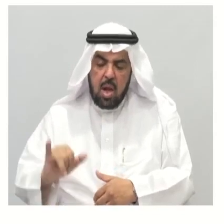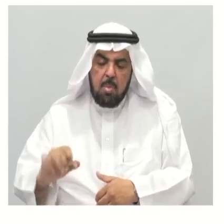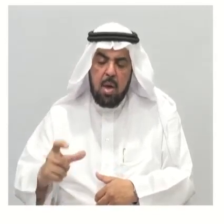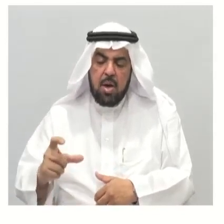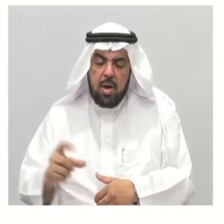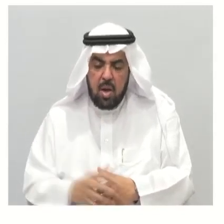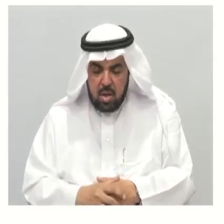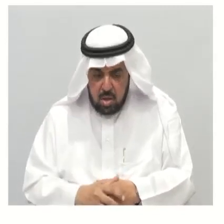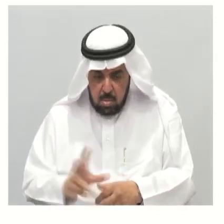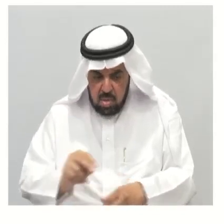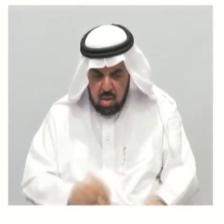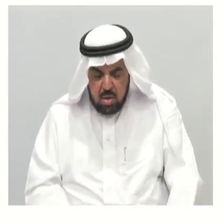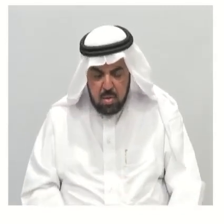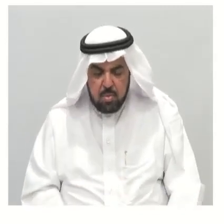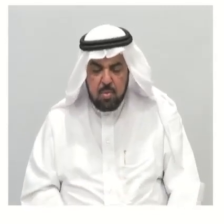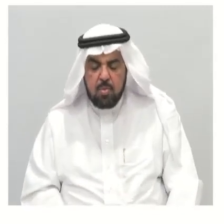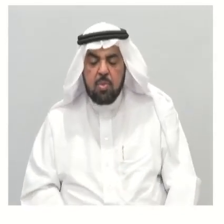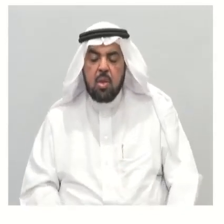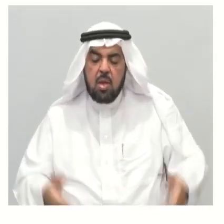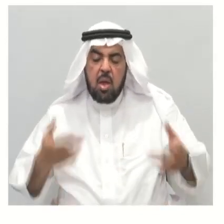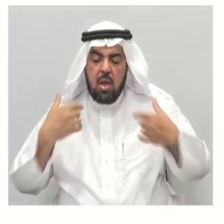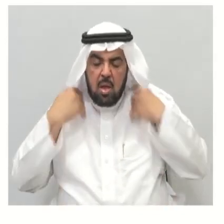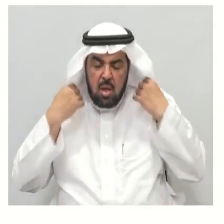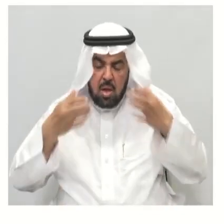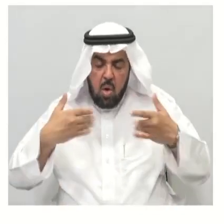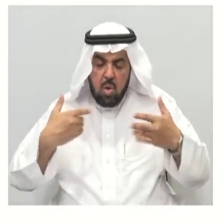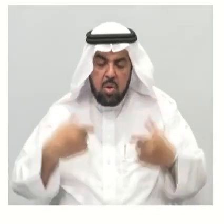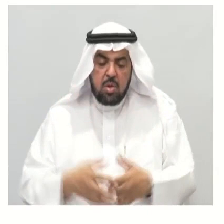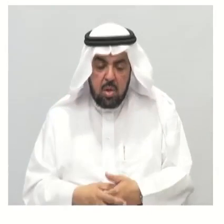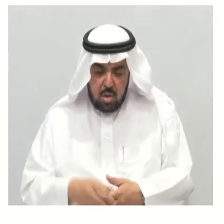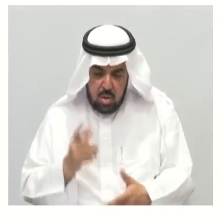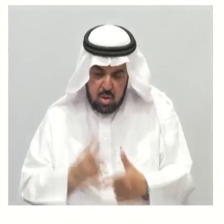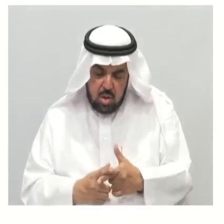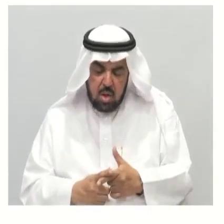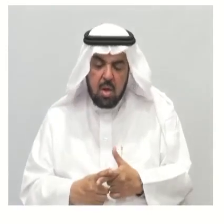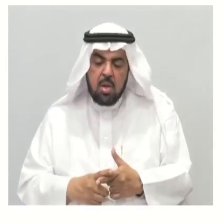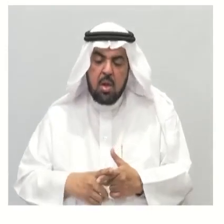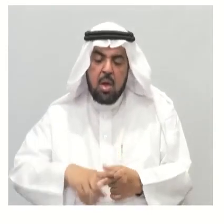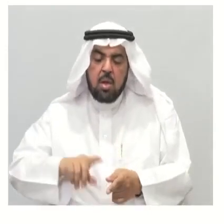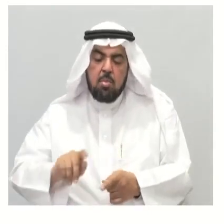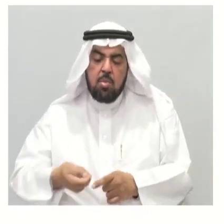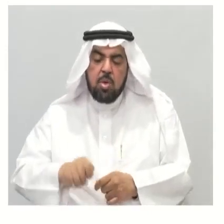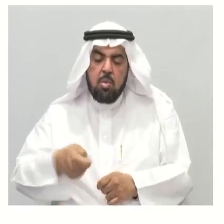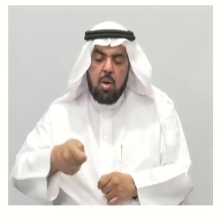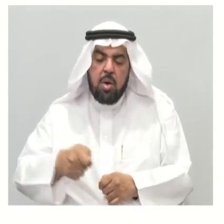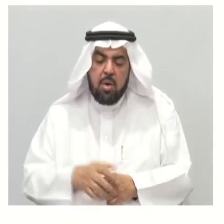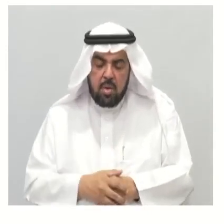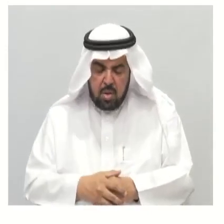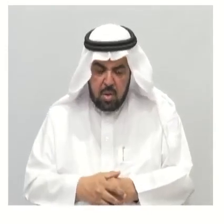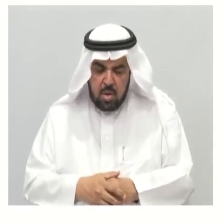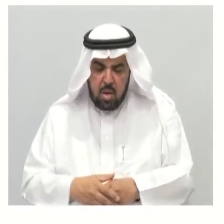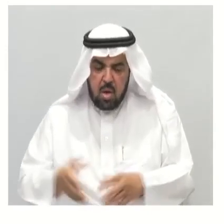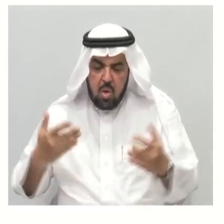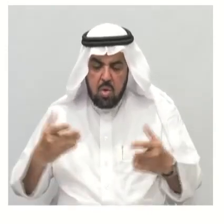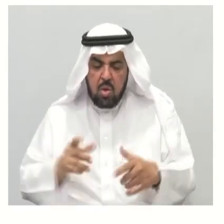إذن لنطبق كمثال، قلنا أكسجين زائد مادة يعطيني أكسيد المادة. نطبق